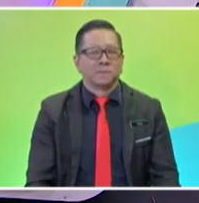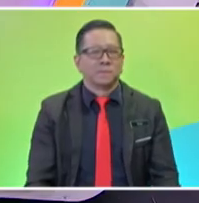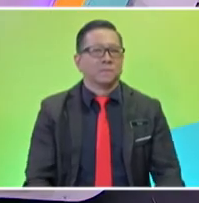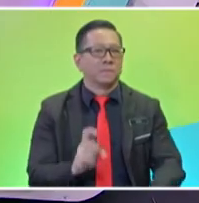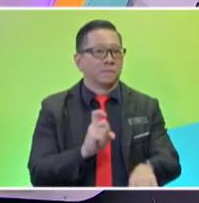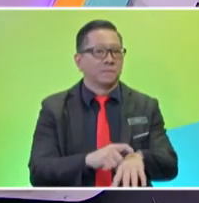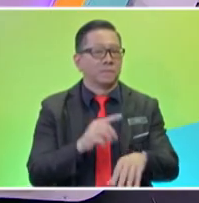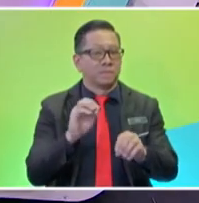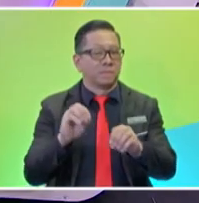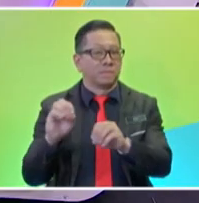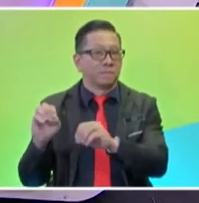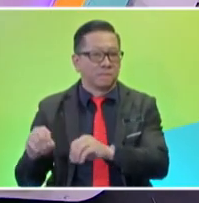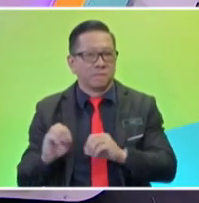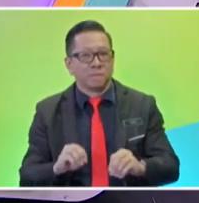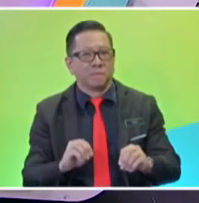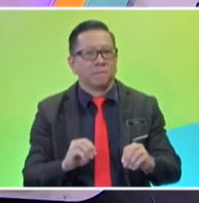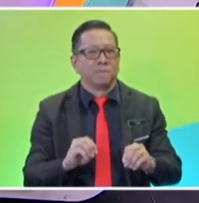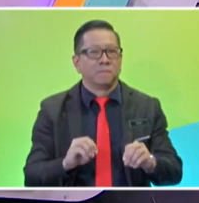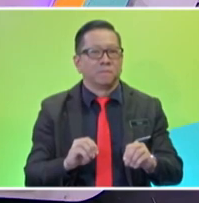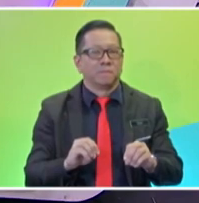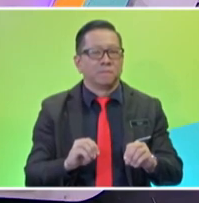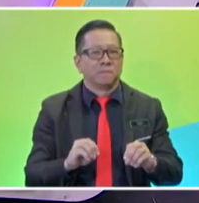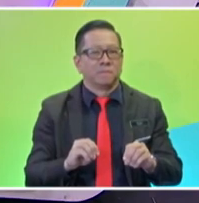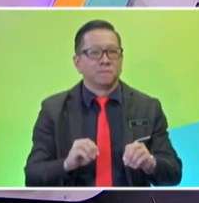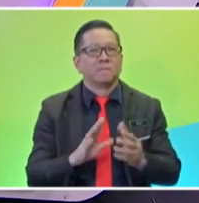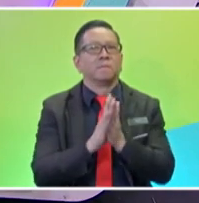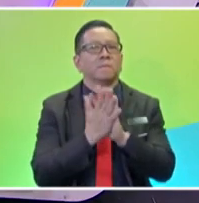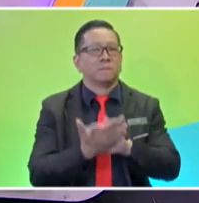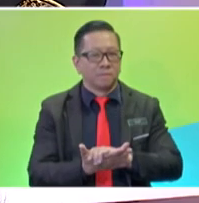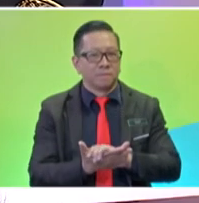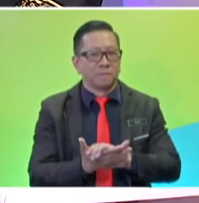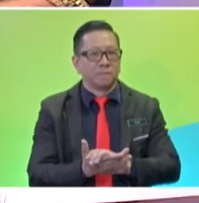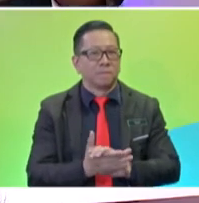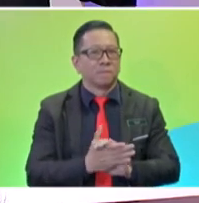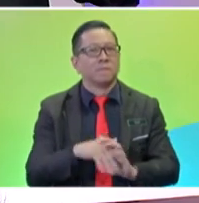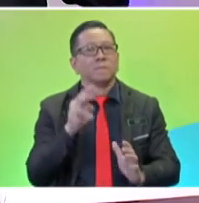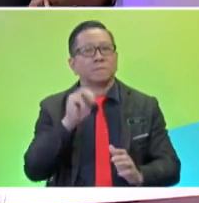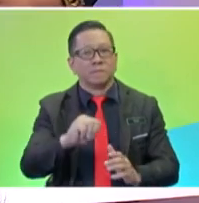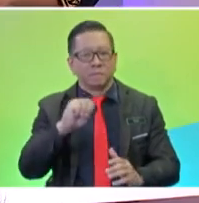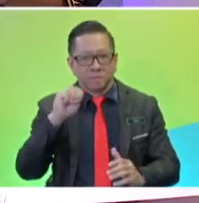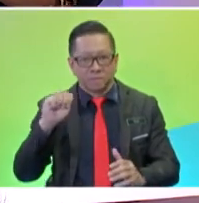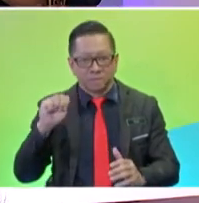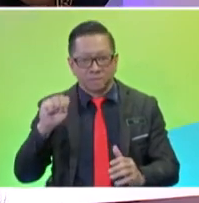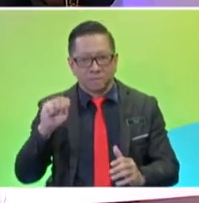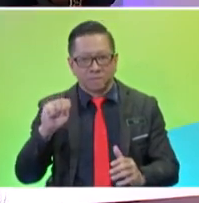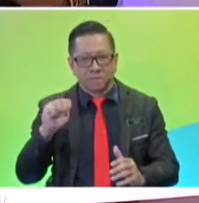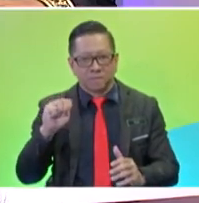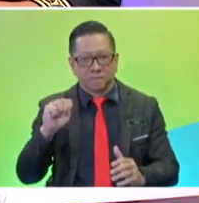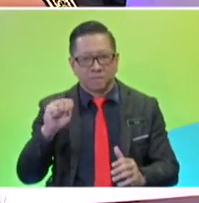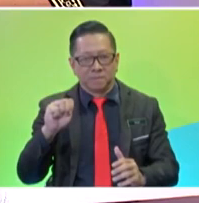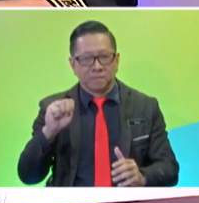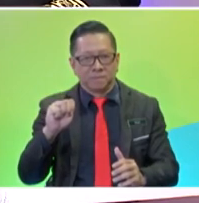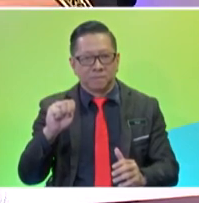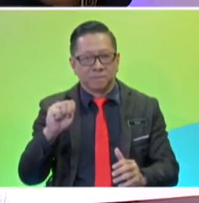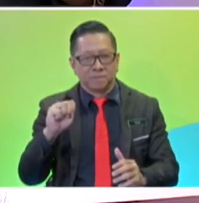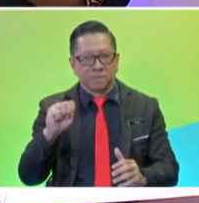masuk itu jadi anak-anak murid Cikgu di studio dan juga di luar sana